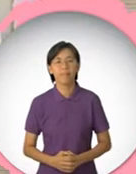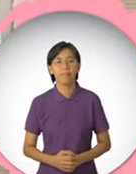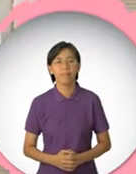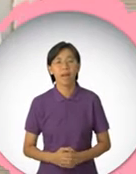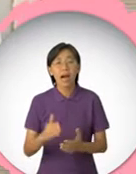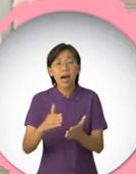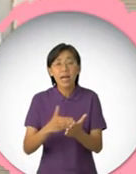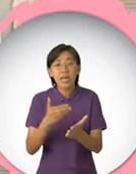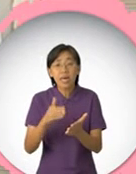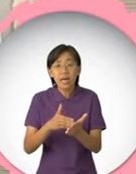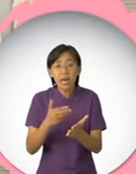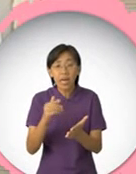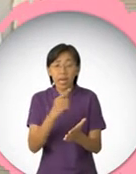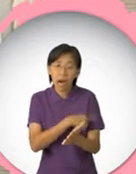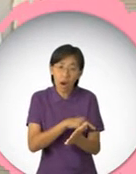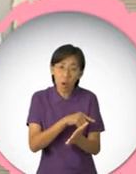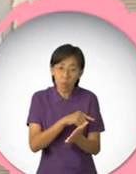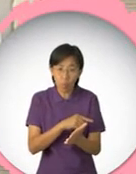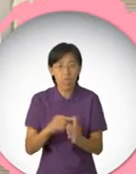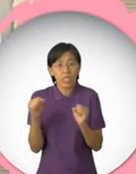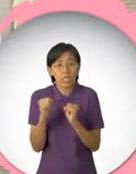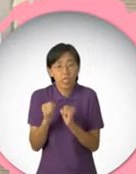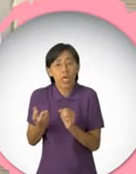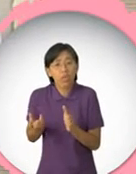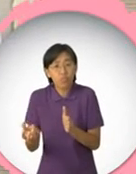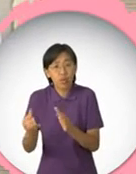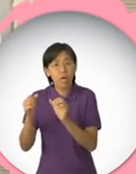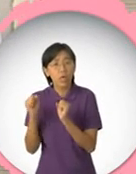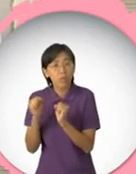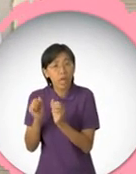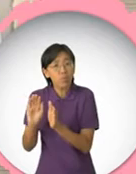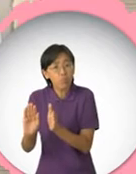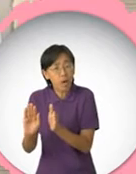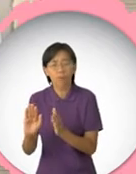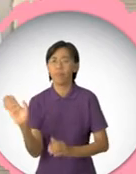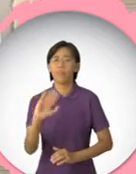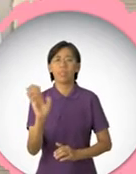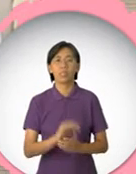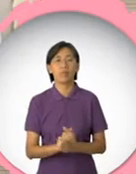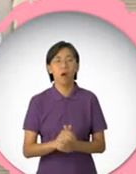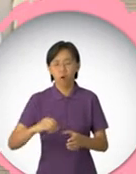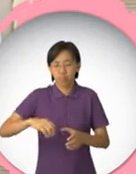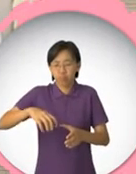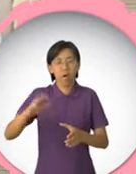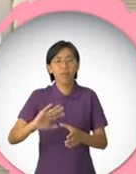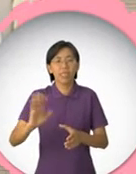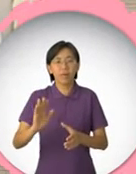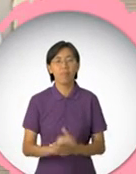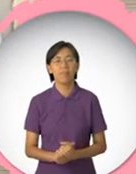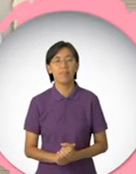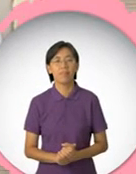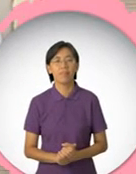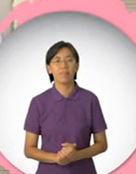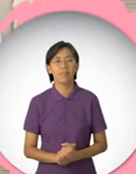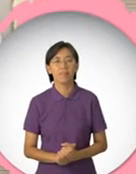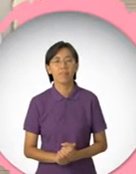ยนี่ต้องแช่เย็นมาก่อนไหมครับถ้าเป็นเนยขาว ไม่จำเป็นค่ะเพราะว่าเราไม่ได้ต้องการการตีให้ขึ้นฟูเพียงแค่ผสมให้เข้ากันเท่านั้นเองจาก